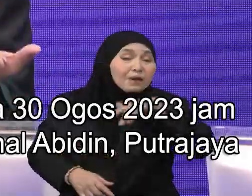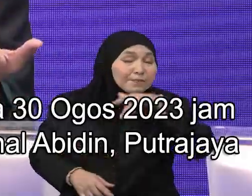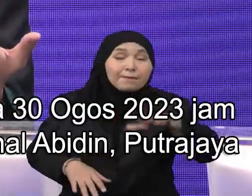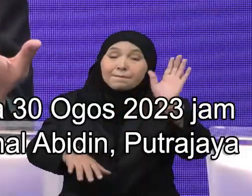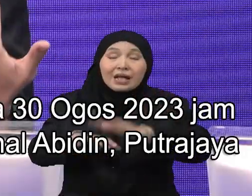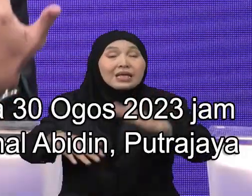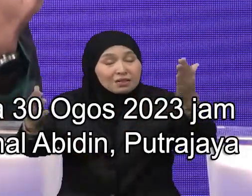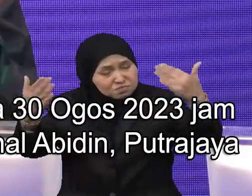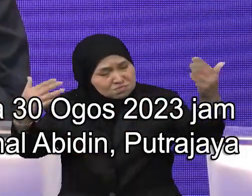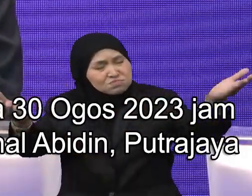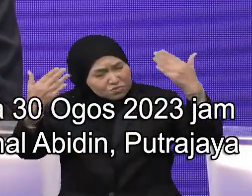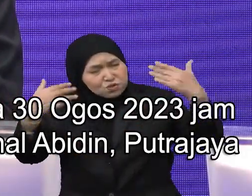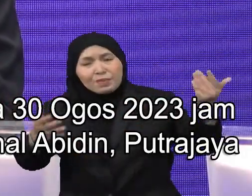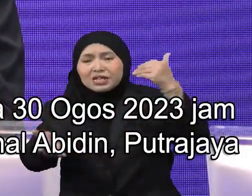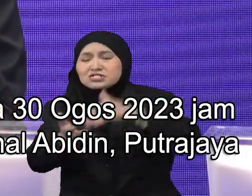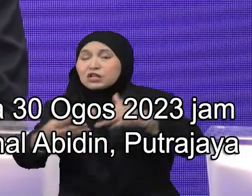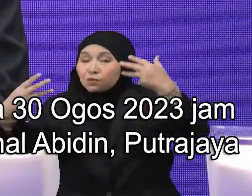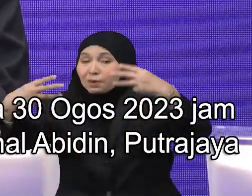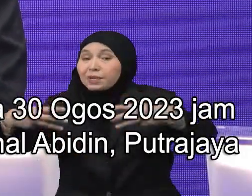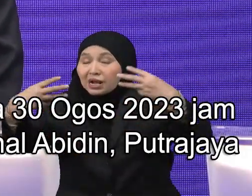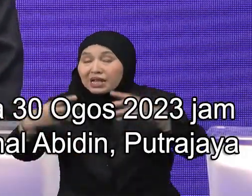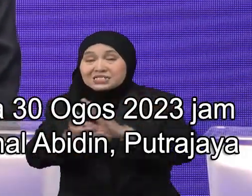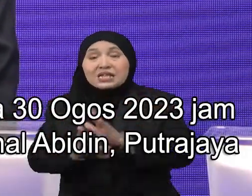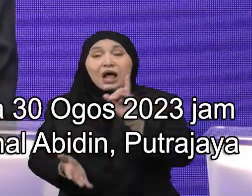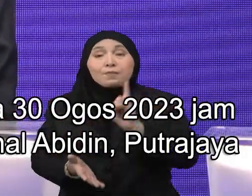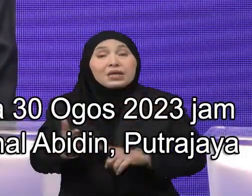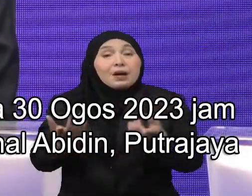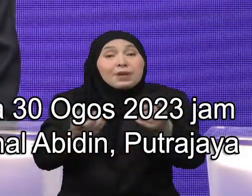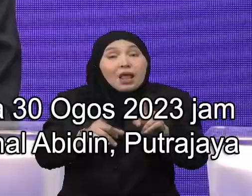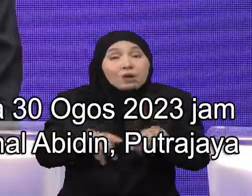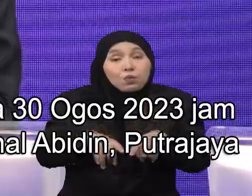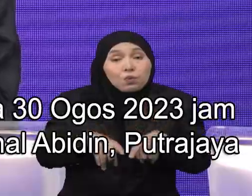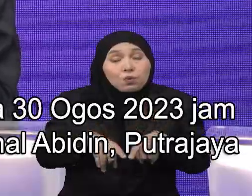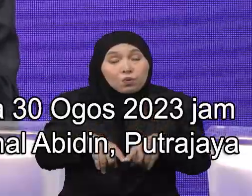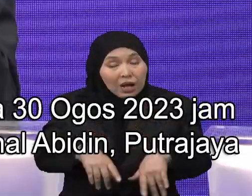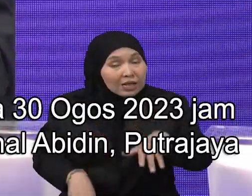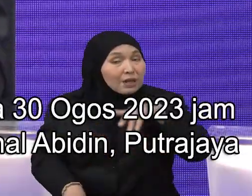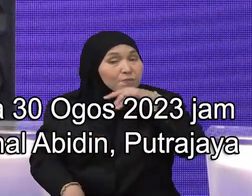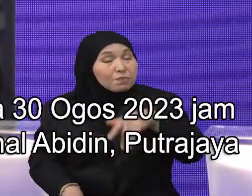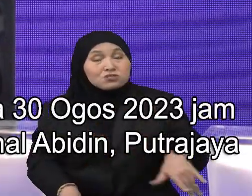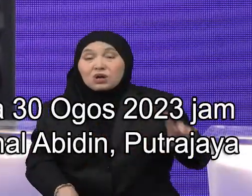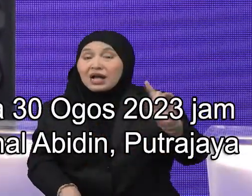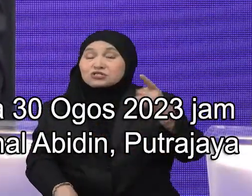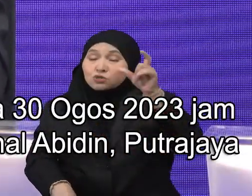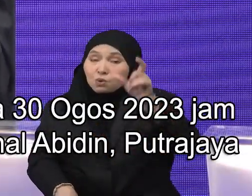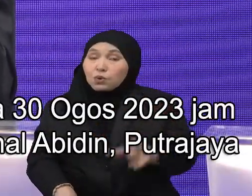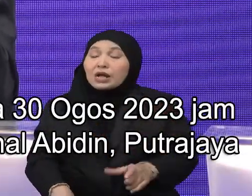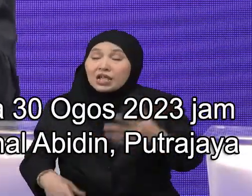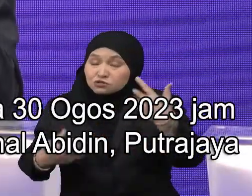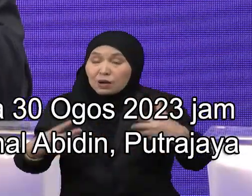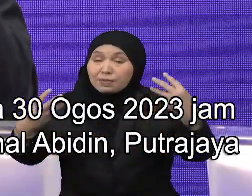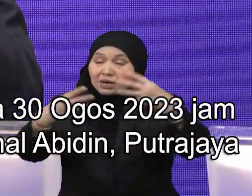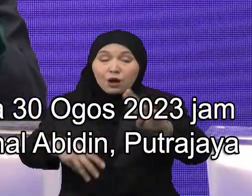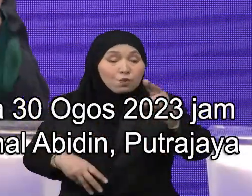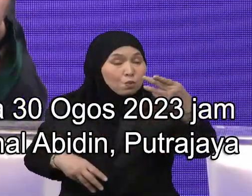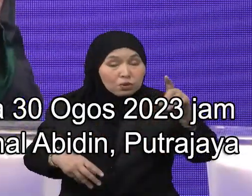untuk menyertai satu lagi peperangan Jadi apa yang berlaku kan Nabi orang yang udah perang dalam Perang